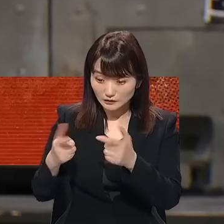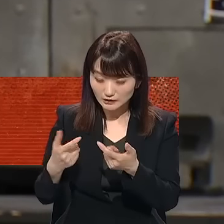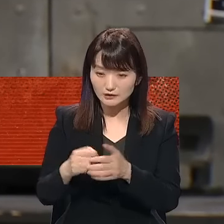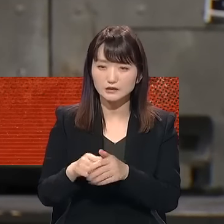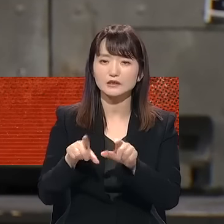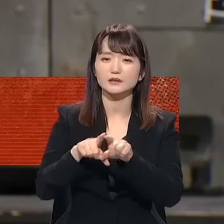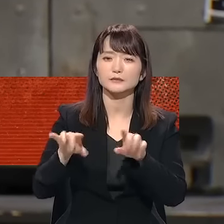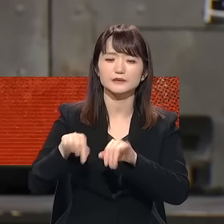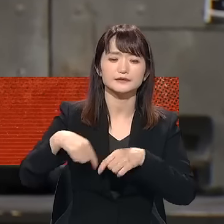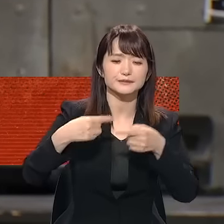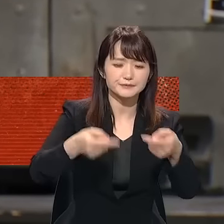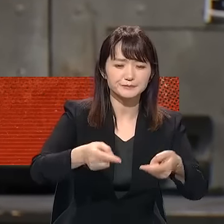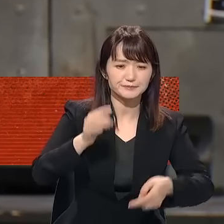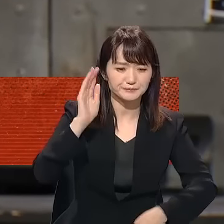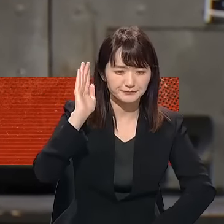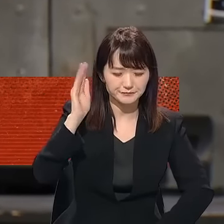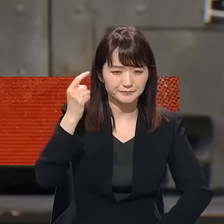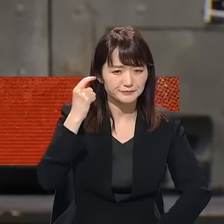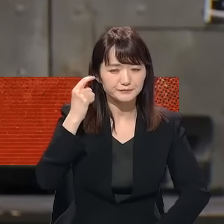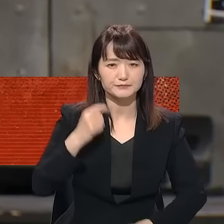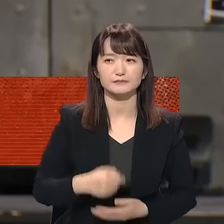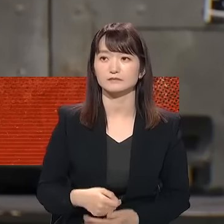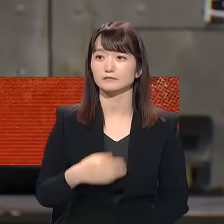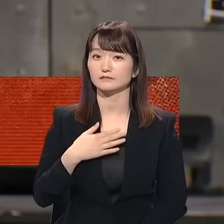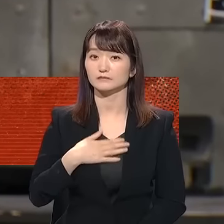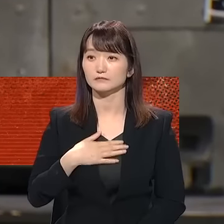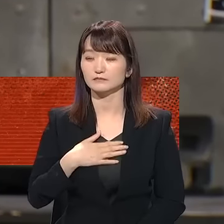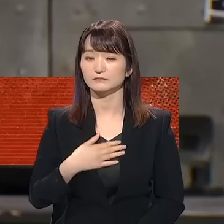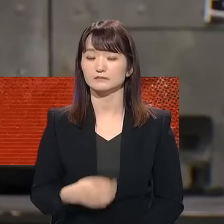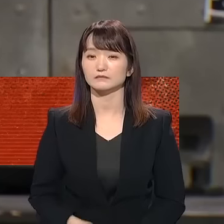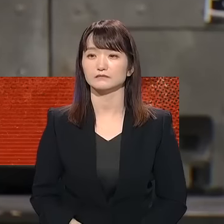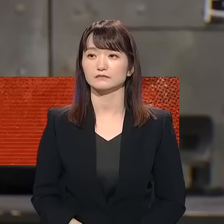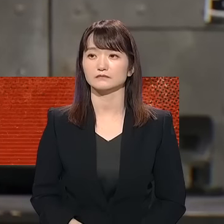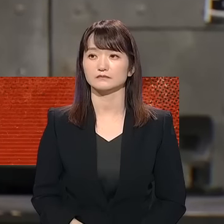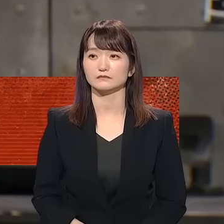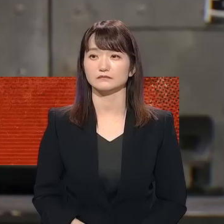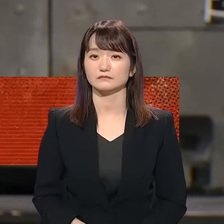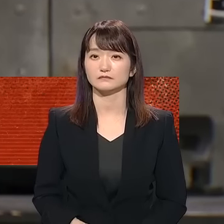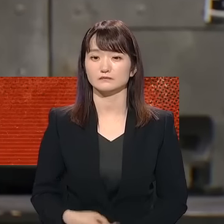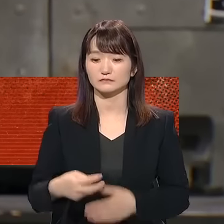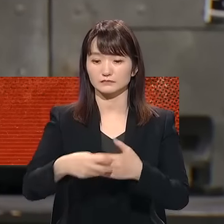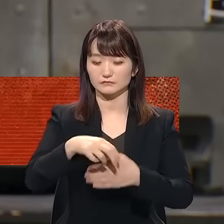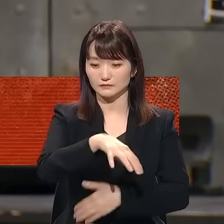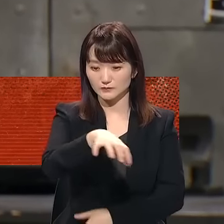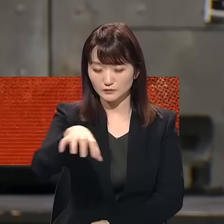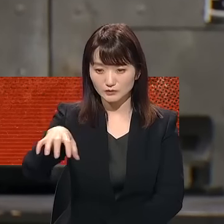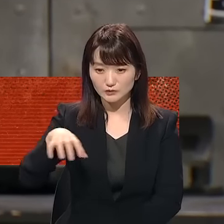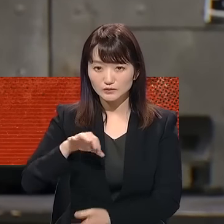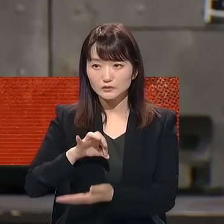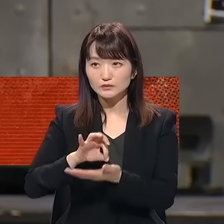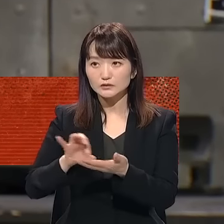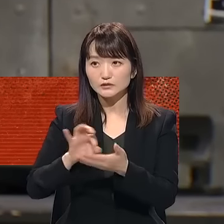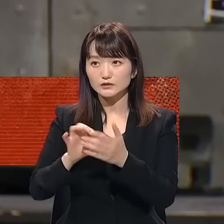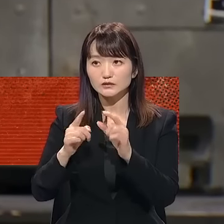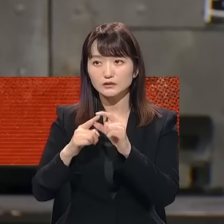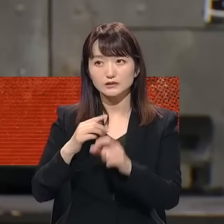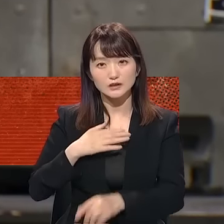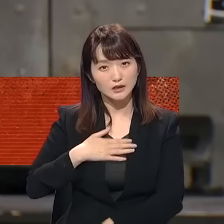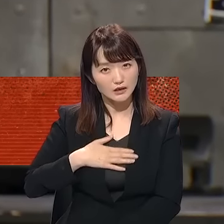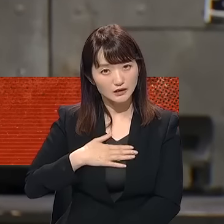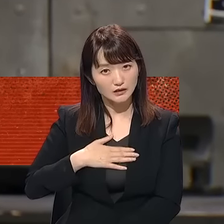거잖아요 그리고 이렇게 알게 되면 우리가 의료 현장에서 쓰는 말까지 알아가면서 다 이해를 해 줘야 되는 상황일까요